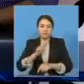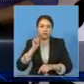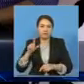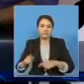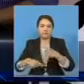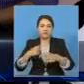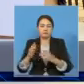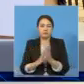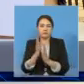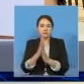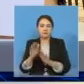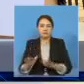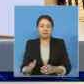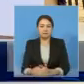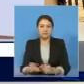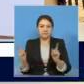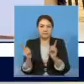подрастающего поколения.